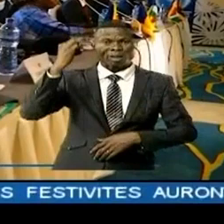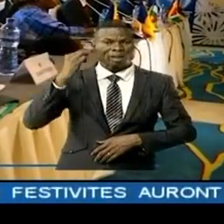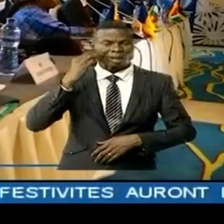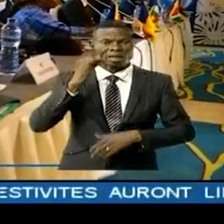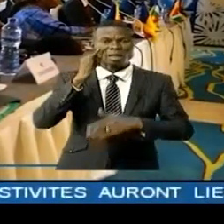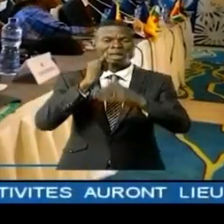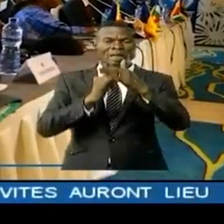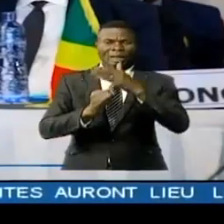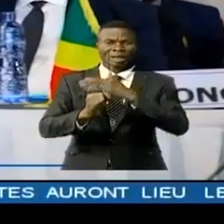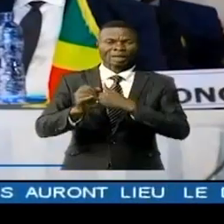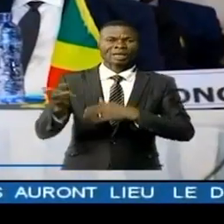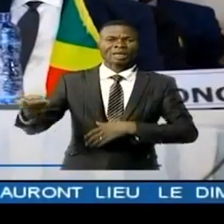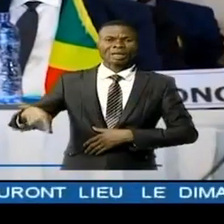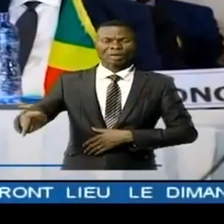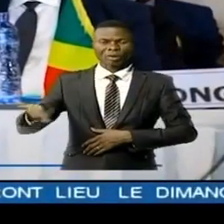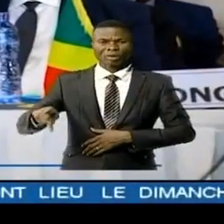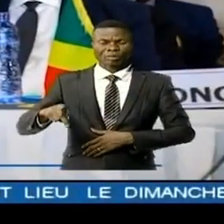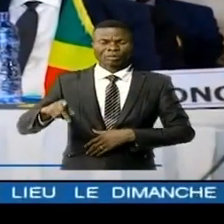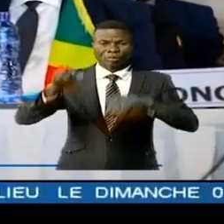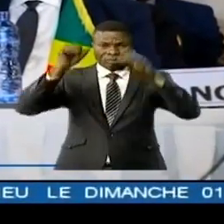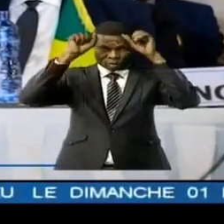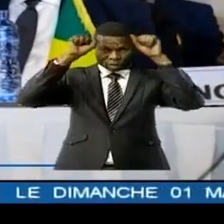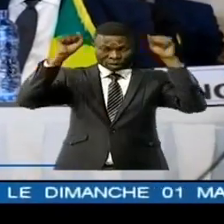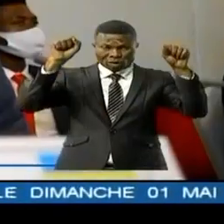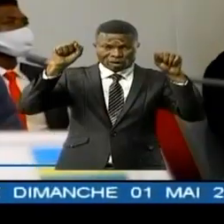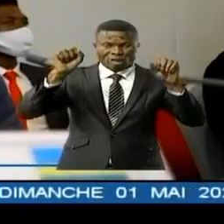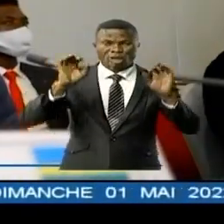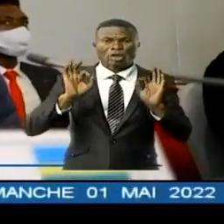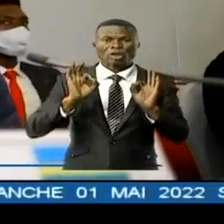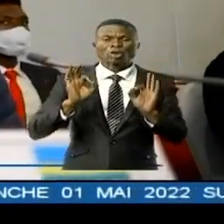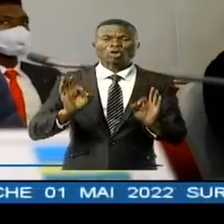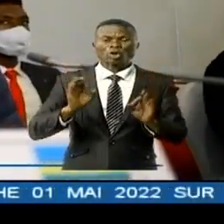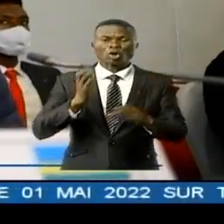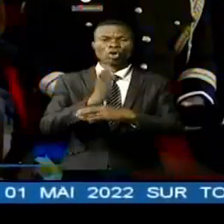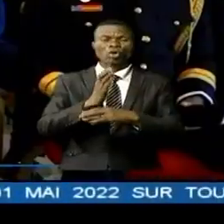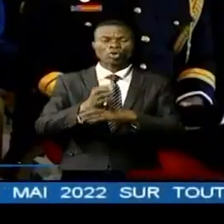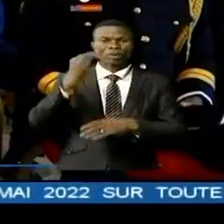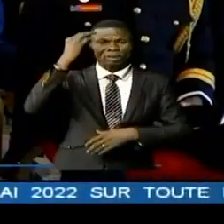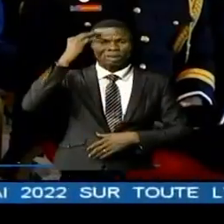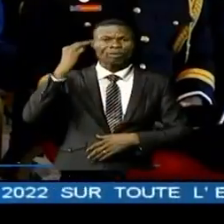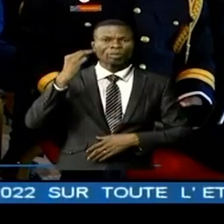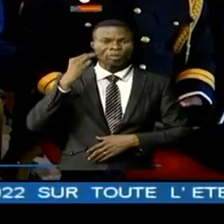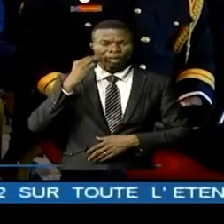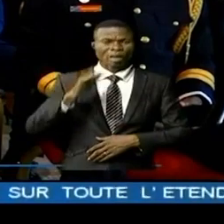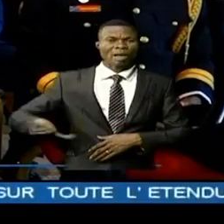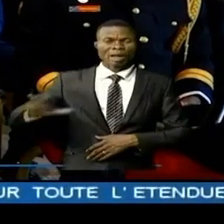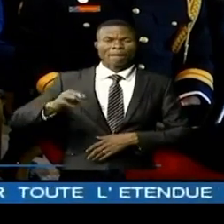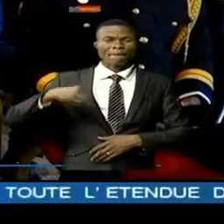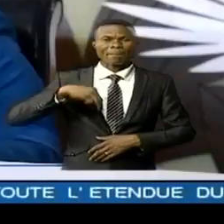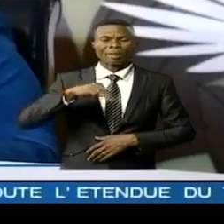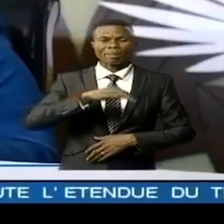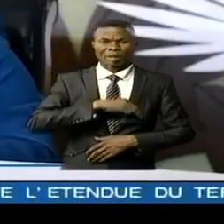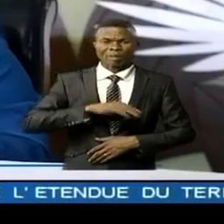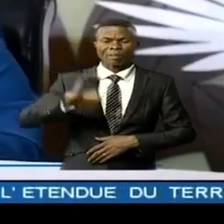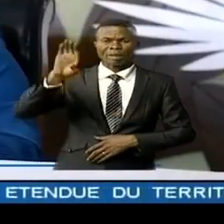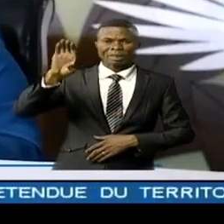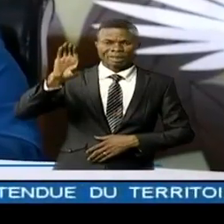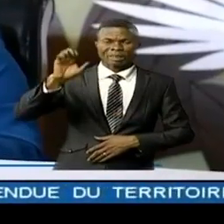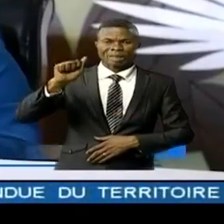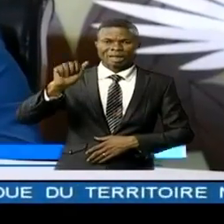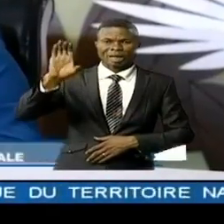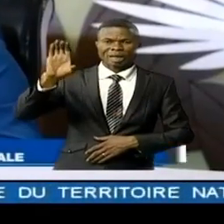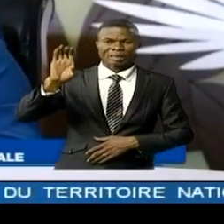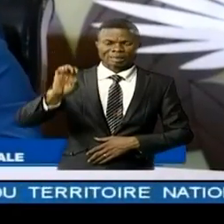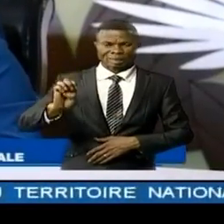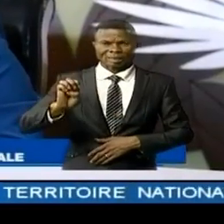l'intégration régionale et président en exercice du conseil des ministres des pays membres de la csf or le sénat